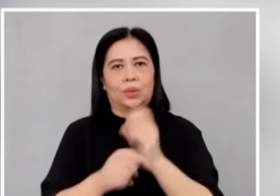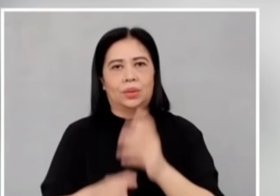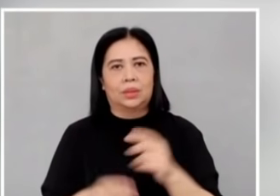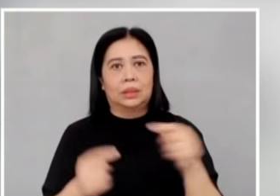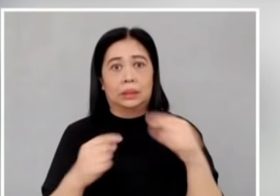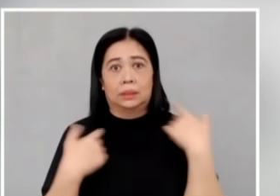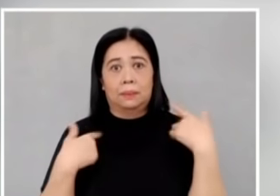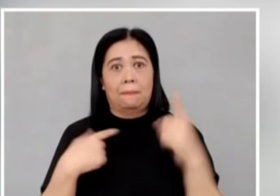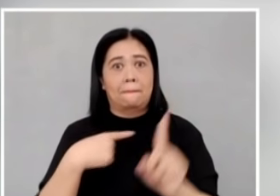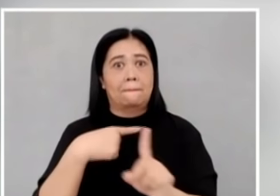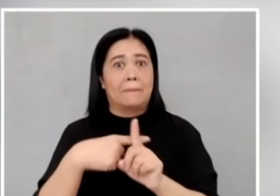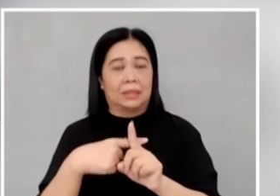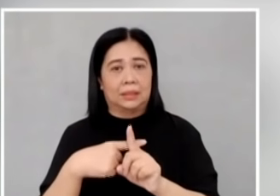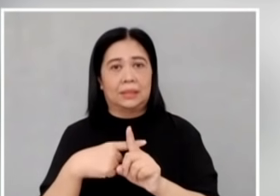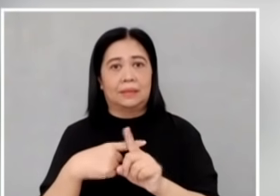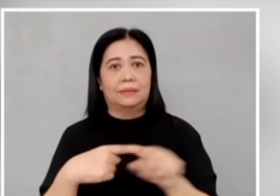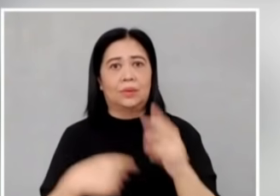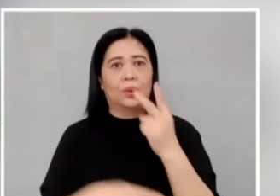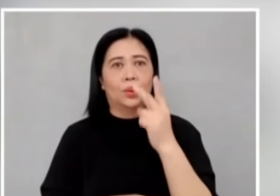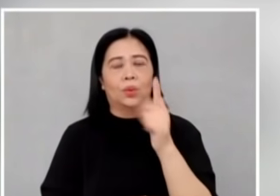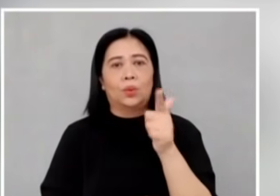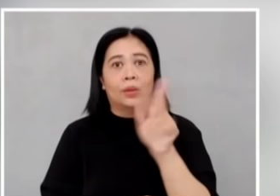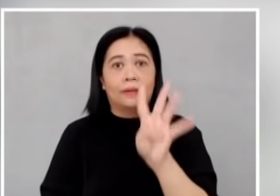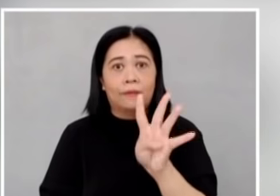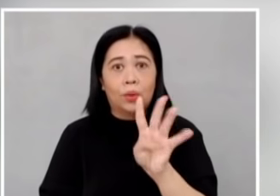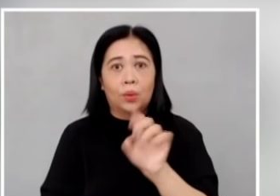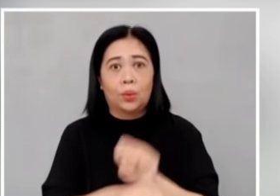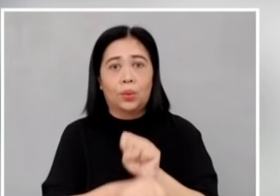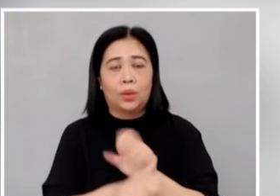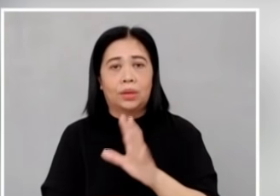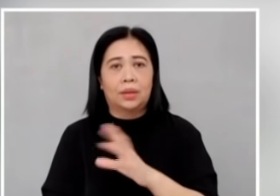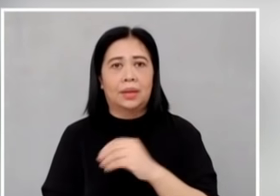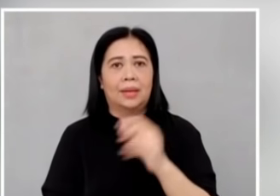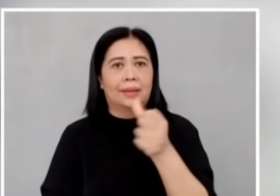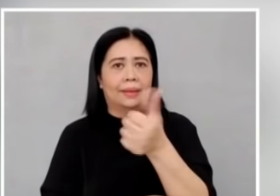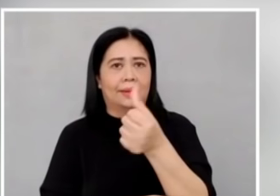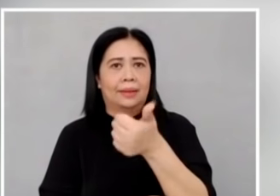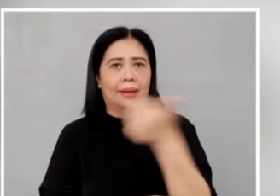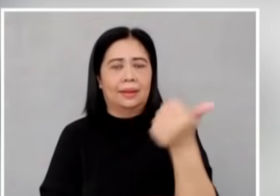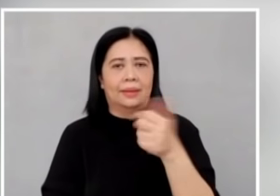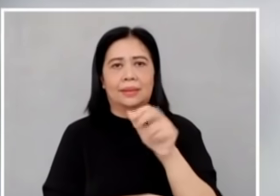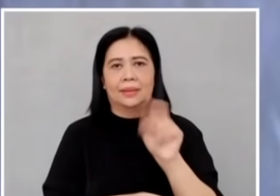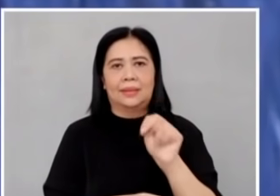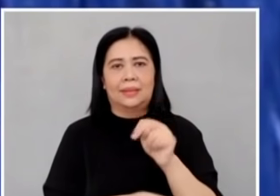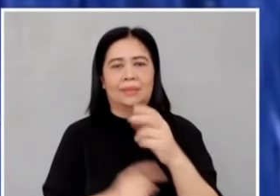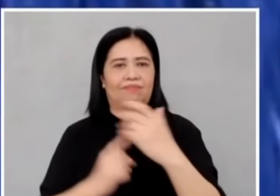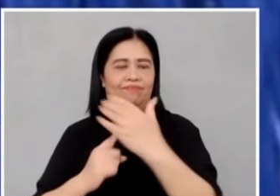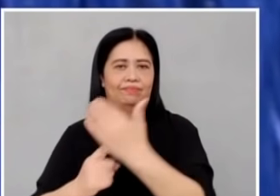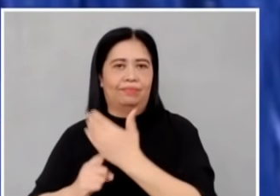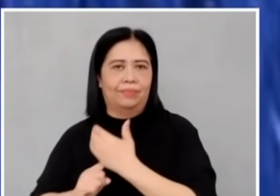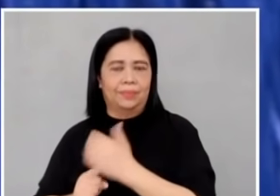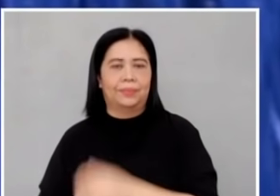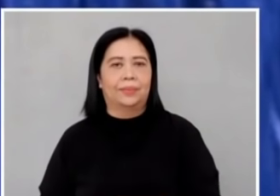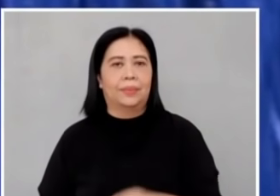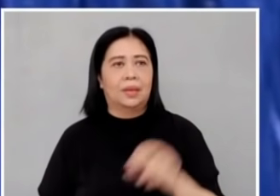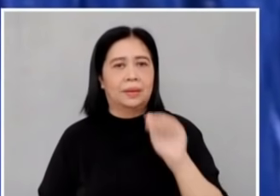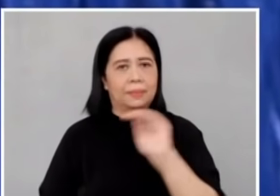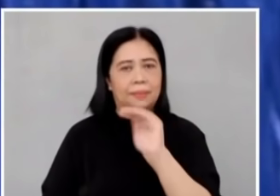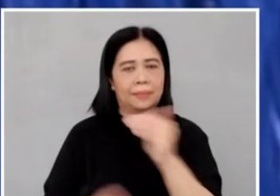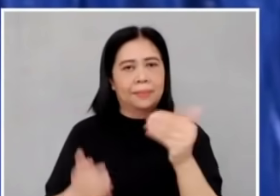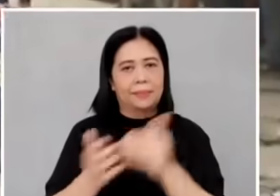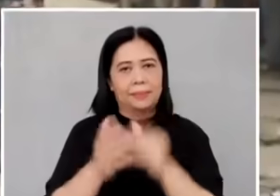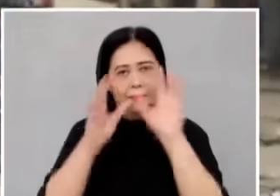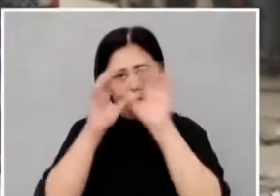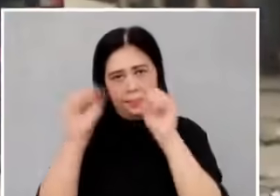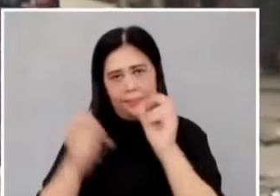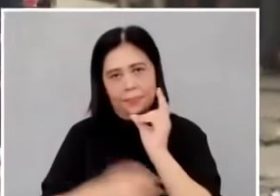magpositibo sa COVID ang 24 na tauhan at may 10 iba pa na kailangang mag-quarantine. Ang panawagan muli ng Pangulong